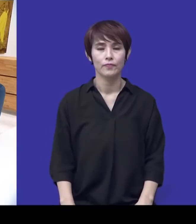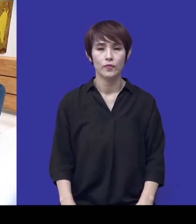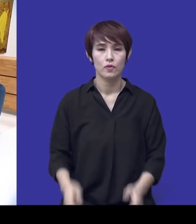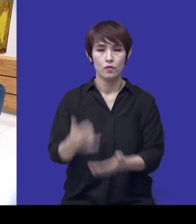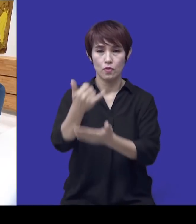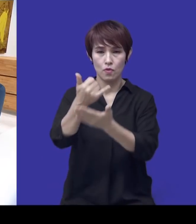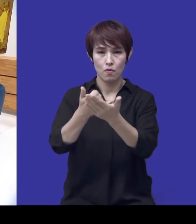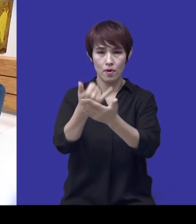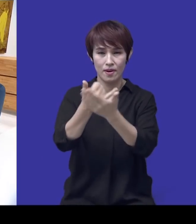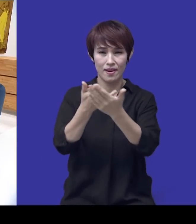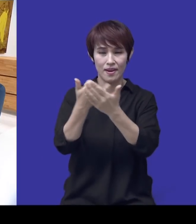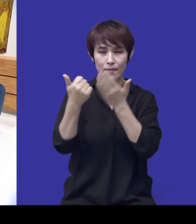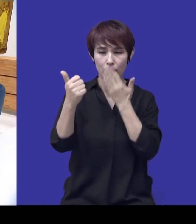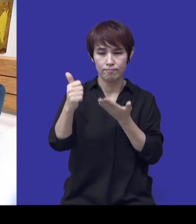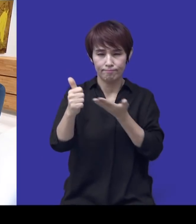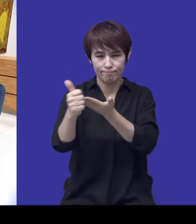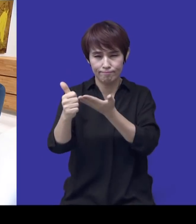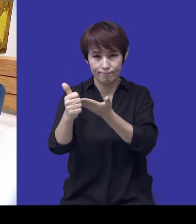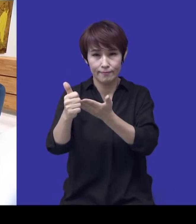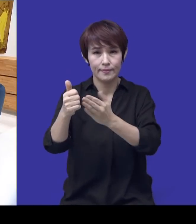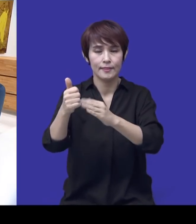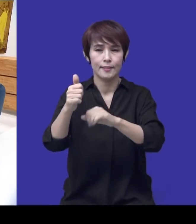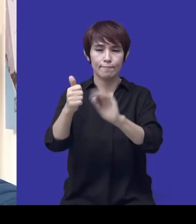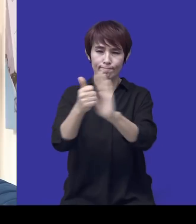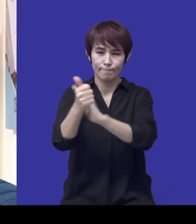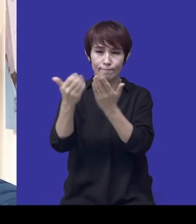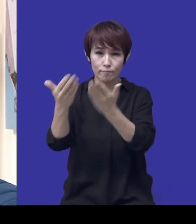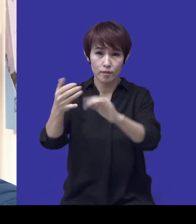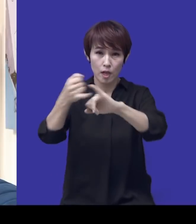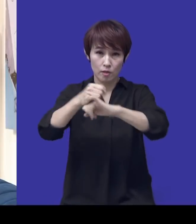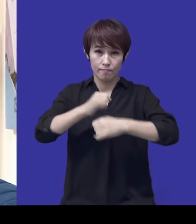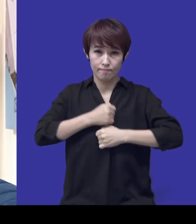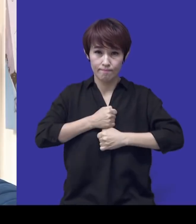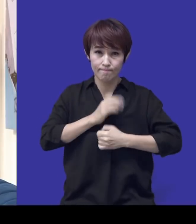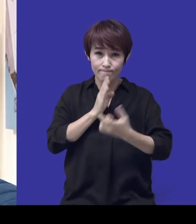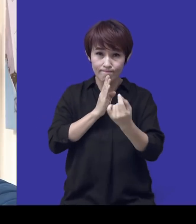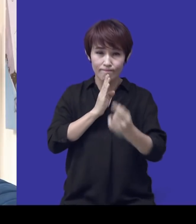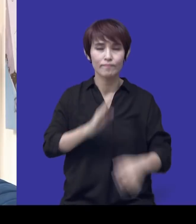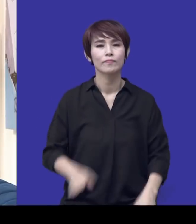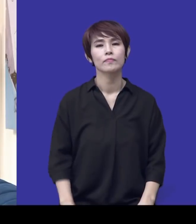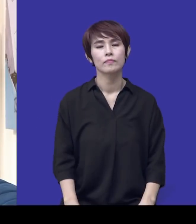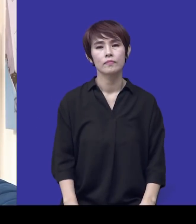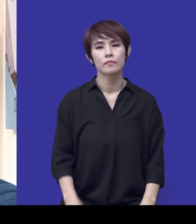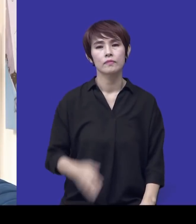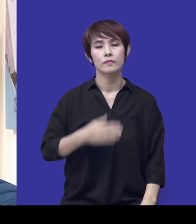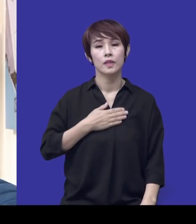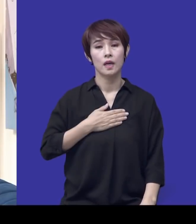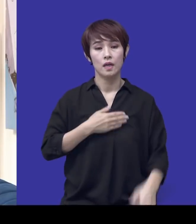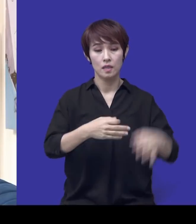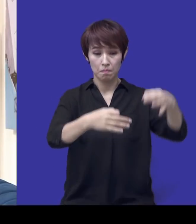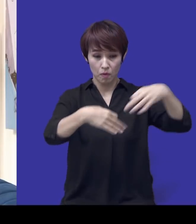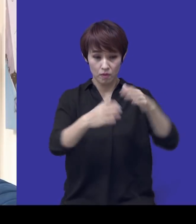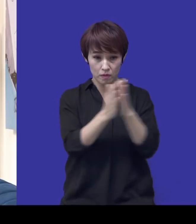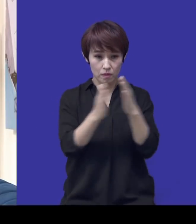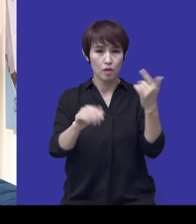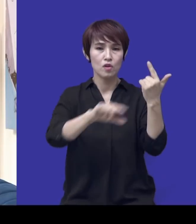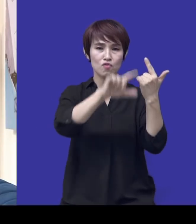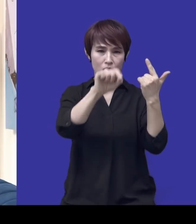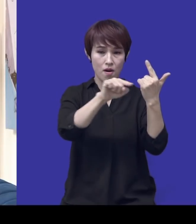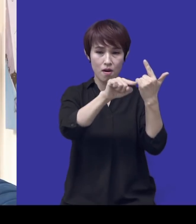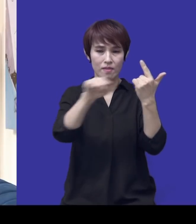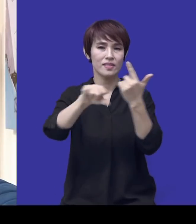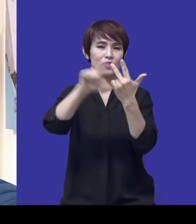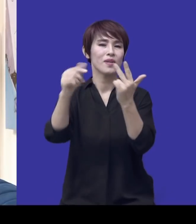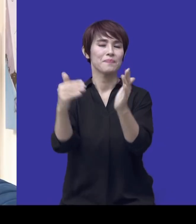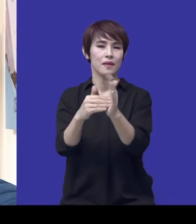고아를 먹이겠다는 약속은 네. 지키실 수 있었던 거예요? 네, 그 제가 크라우드 펀딩을 6월 달에 해서 예. 7월 달에